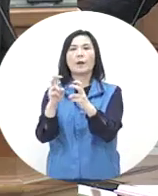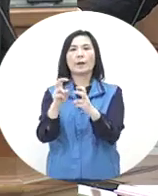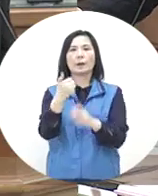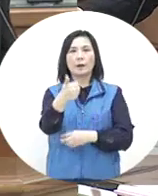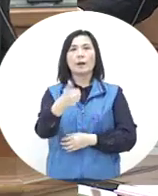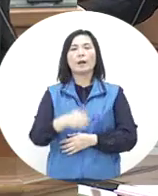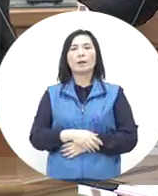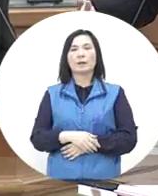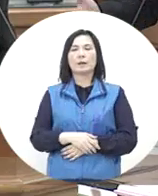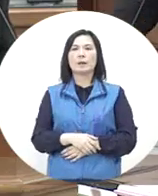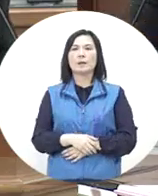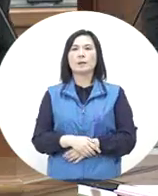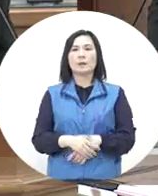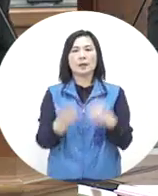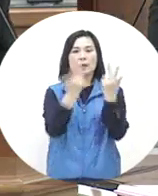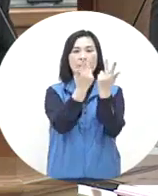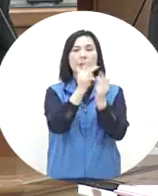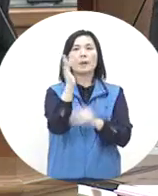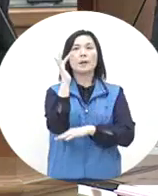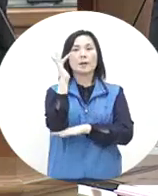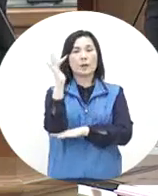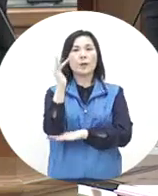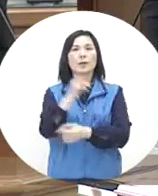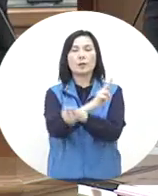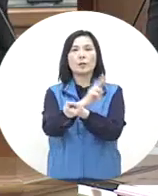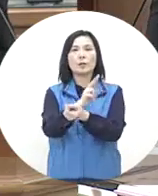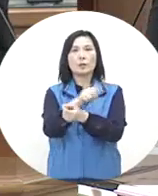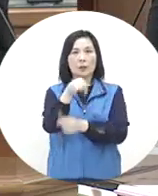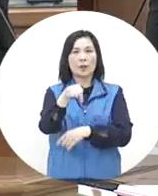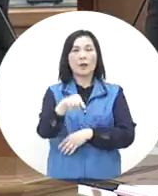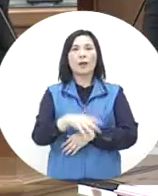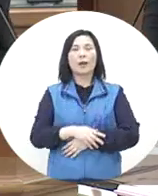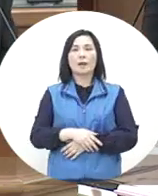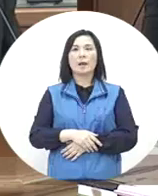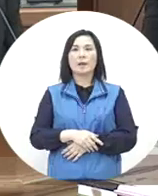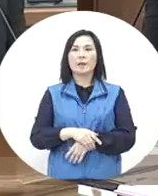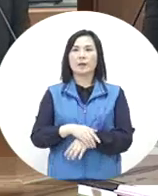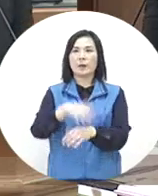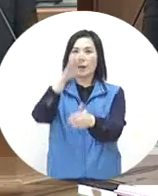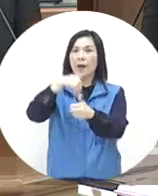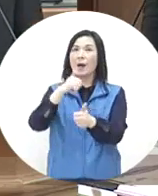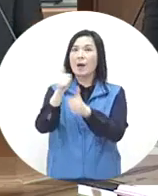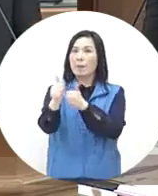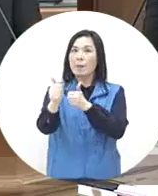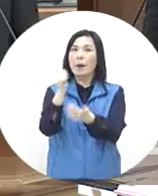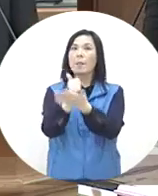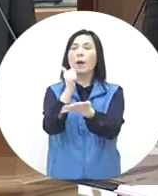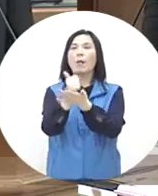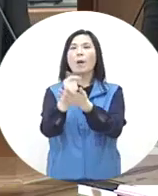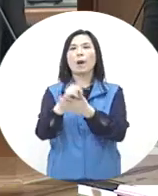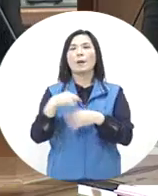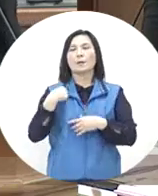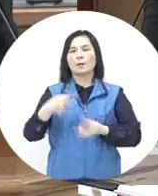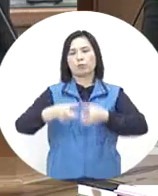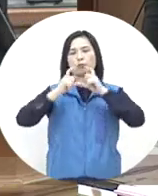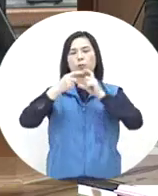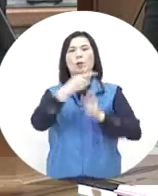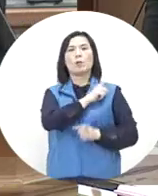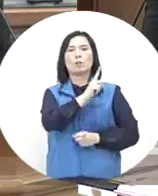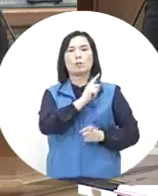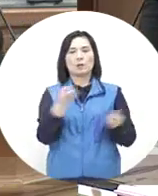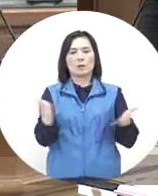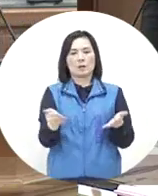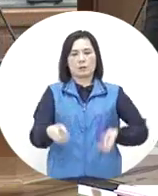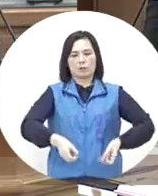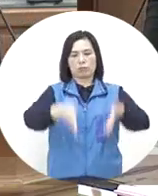林线哈、那么讲啊，讲那了标出的料，那新北树林线要搞登岸环改的 key， 我觉得很好啊，我